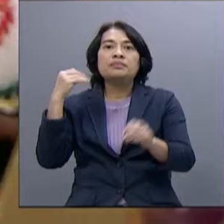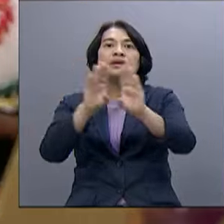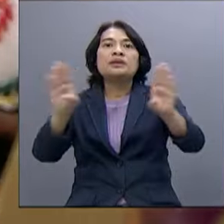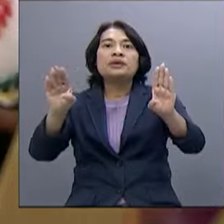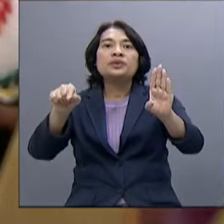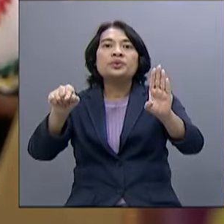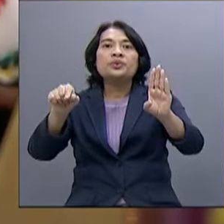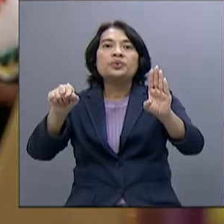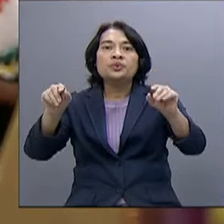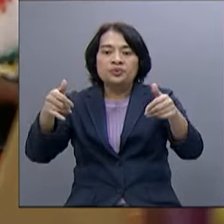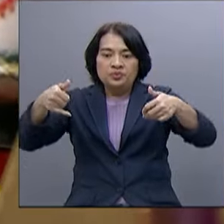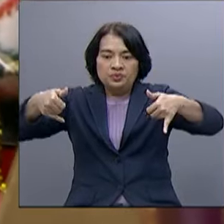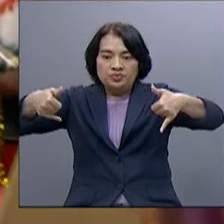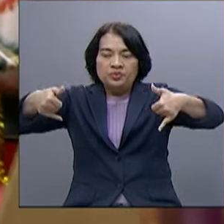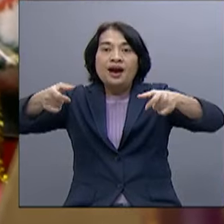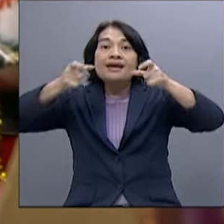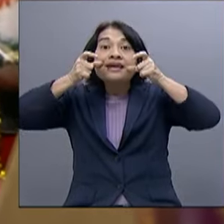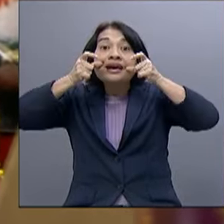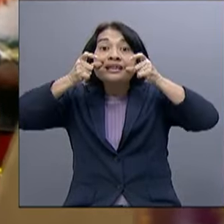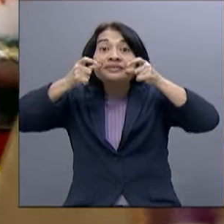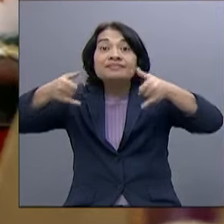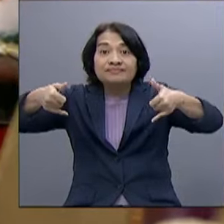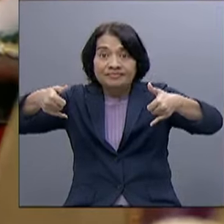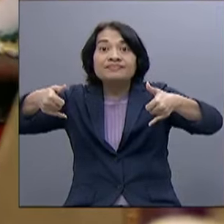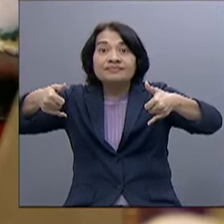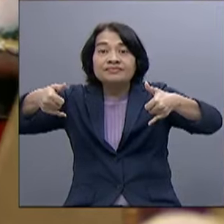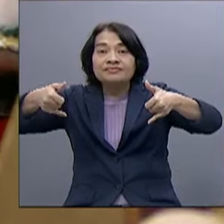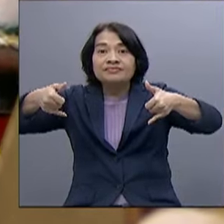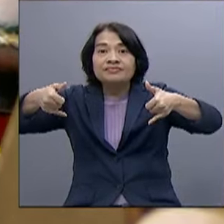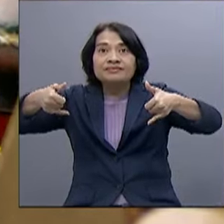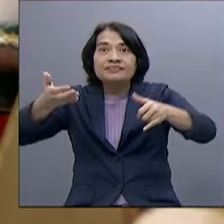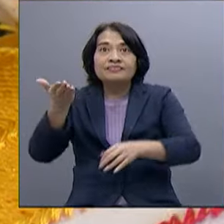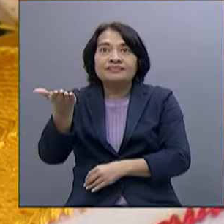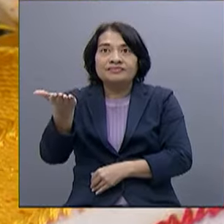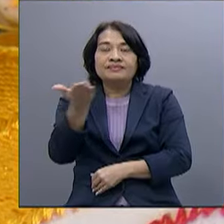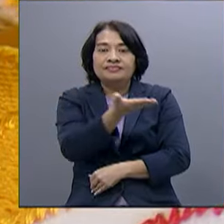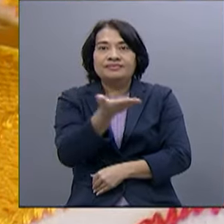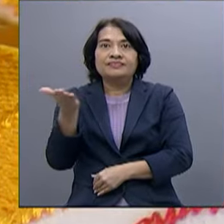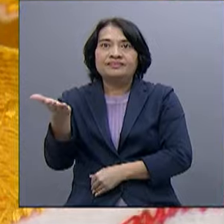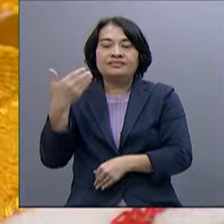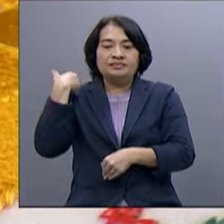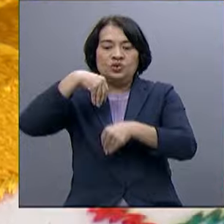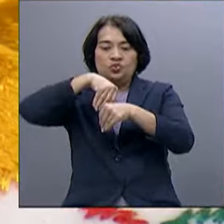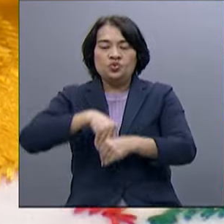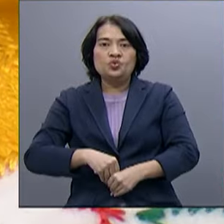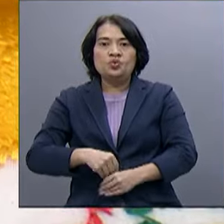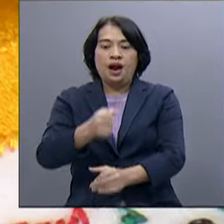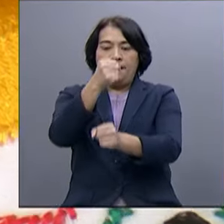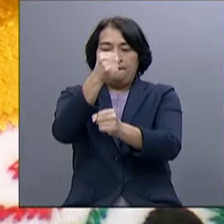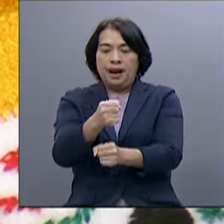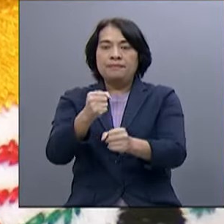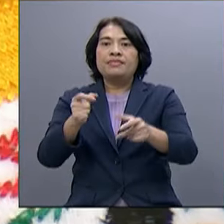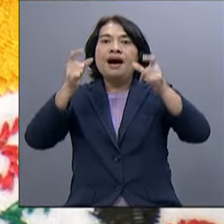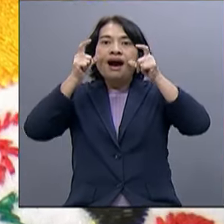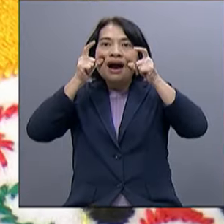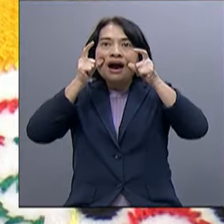์ ก็จะมีท้าวเวสสุวรรณทศกัณฐ์แล้วก็สัสเดชะอยู่เฝ้าประตูอยู่แล้วก็อีกประตูนั้นก็คือประ